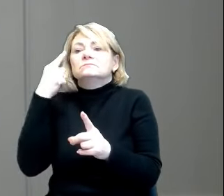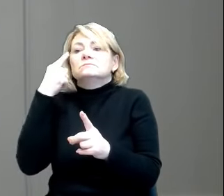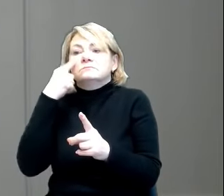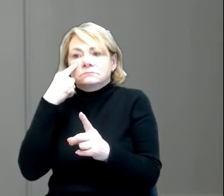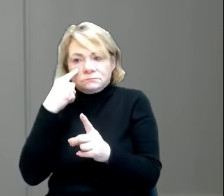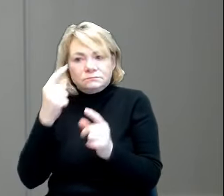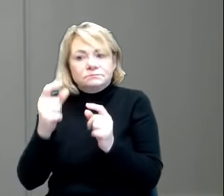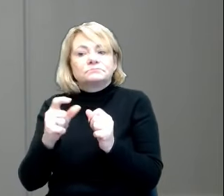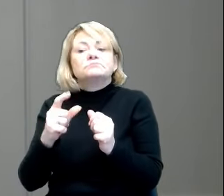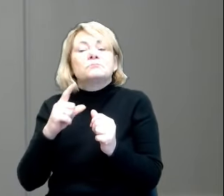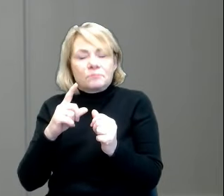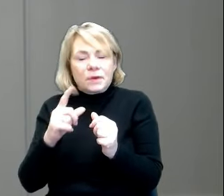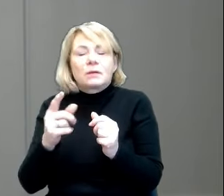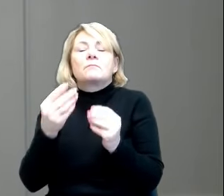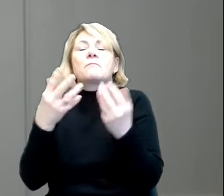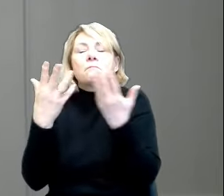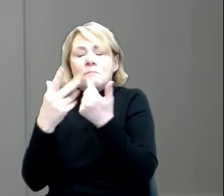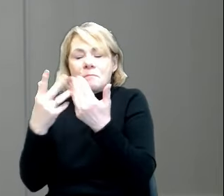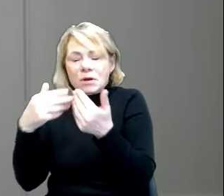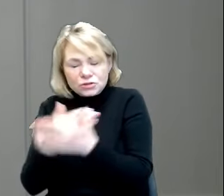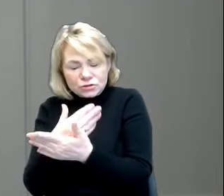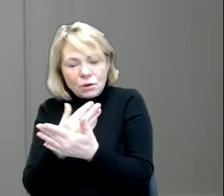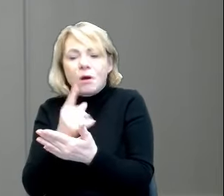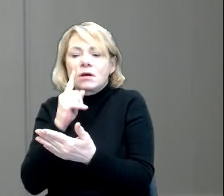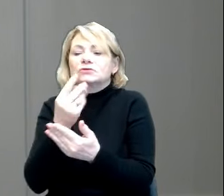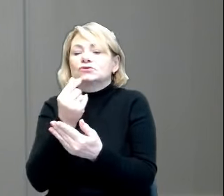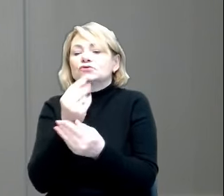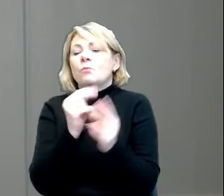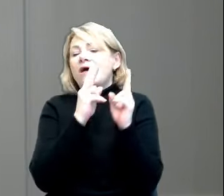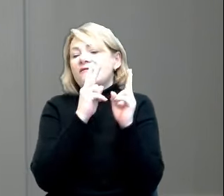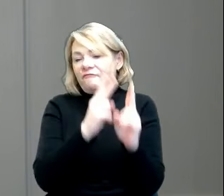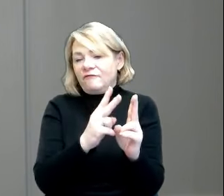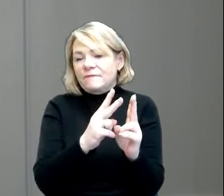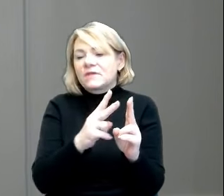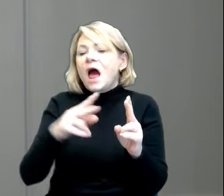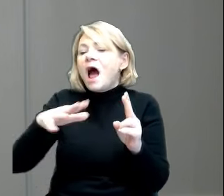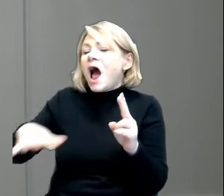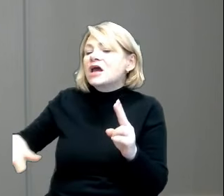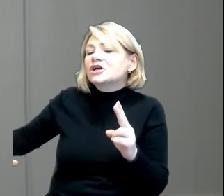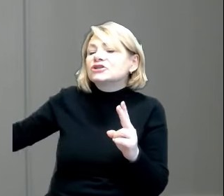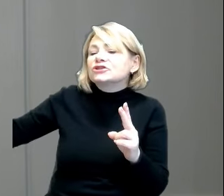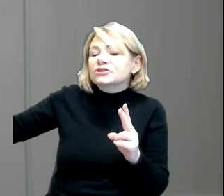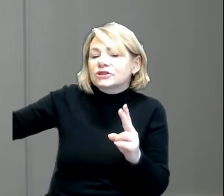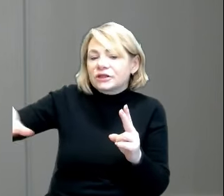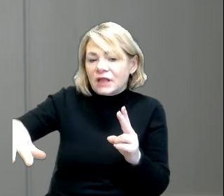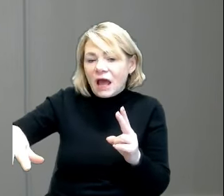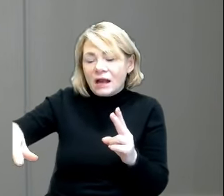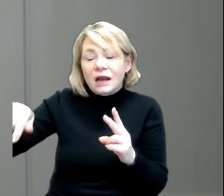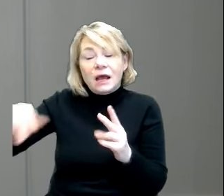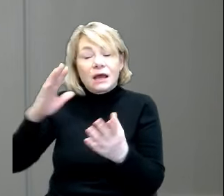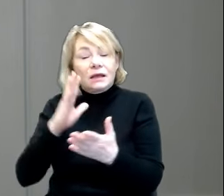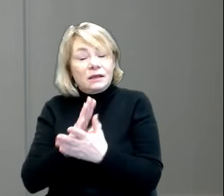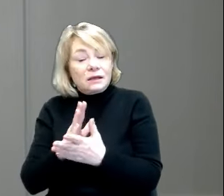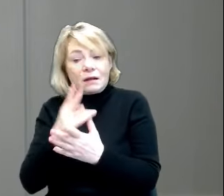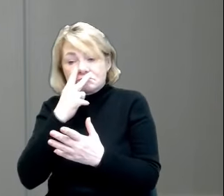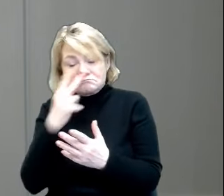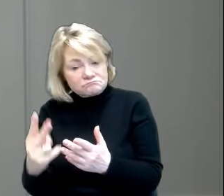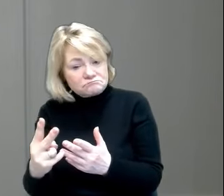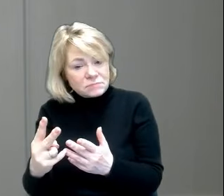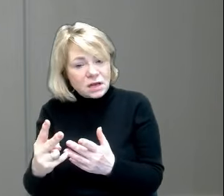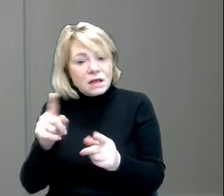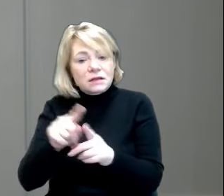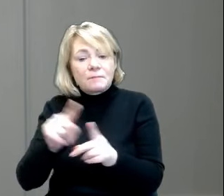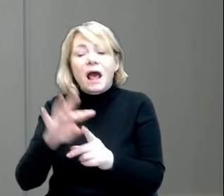ir suma išlieka ta pati esančios aikštelės visas plotas yra parodytas ir išskaičiuota būtent teniso